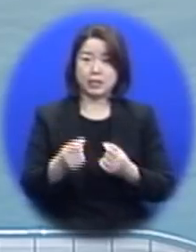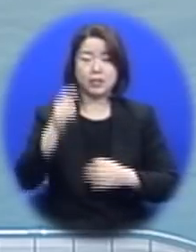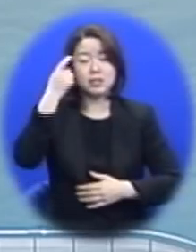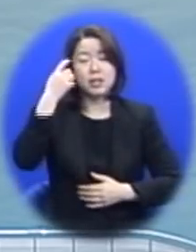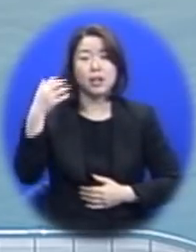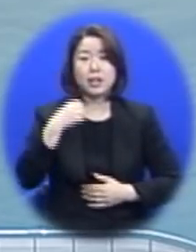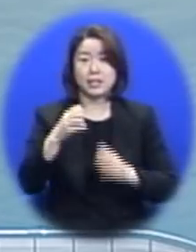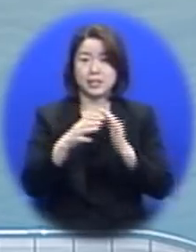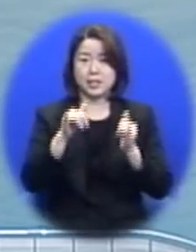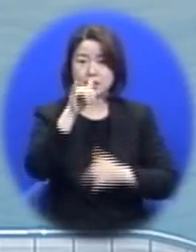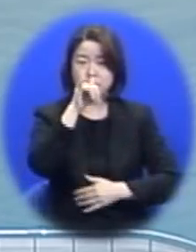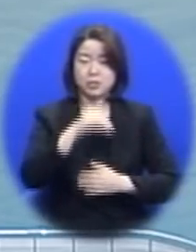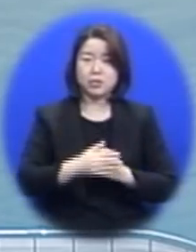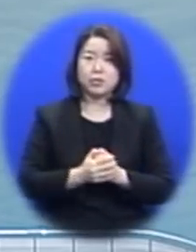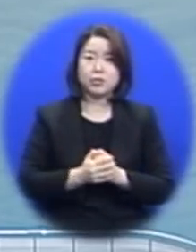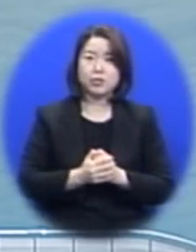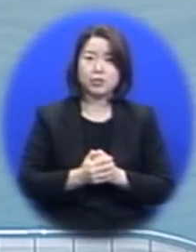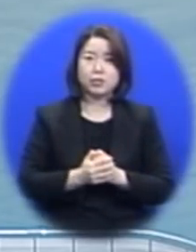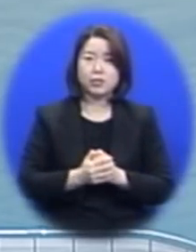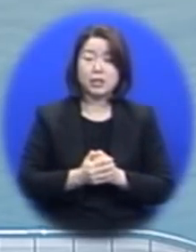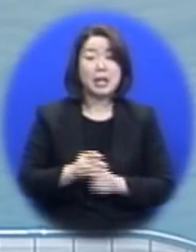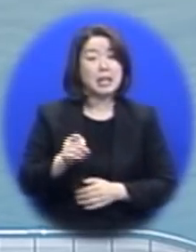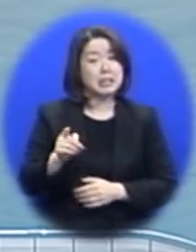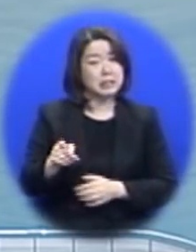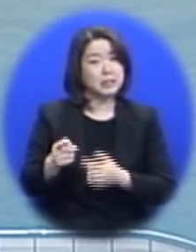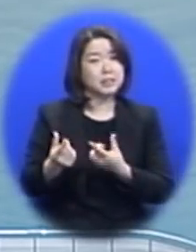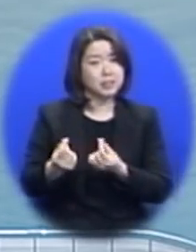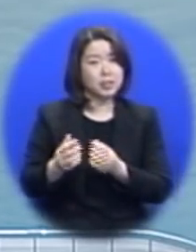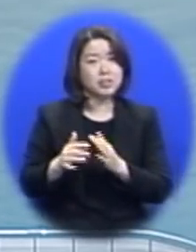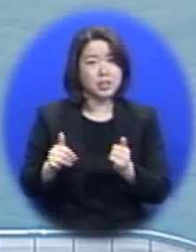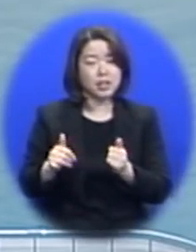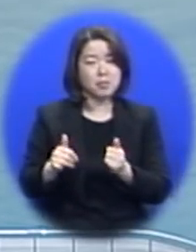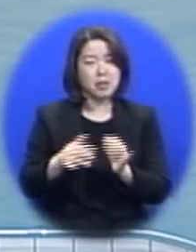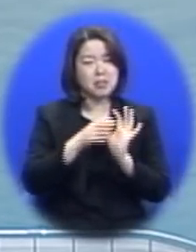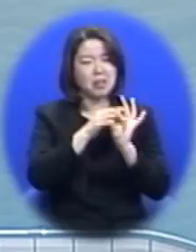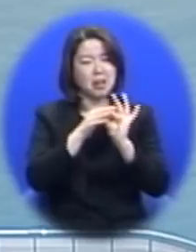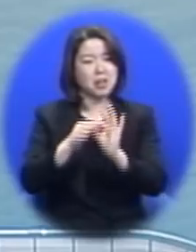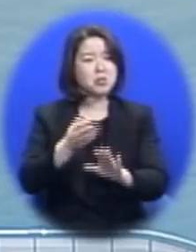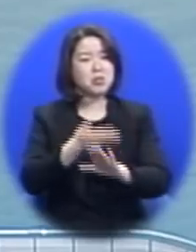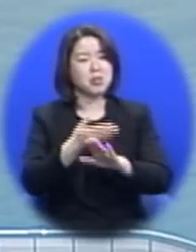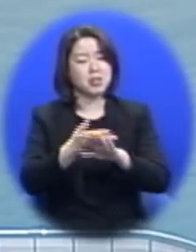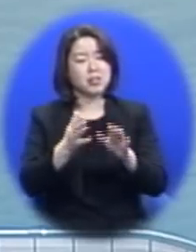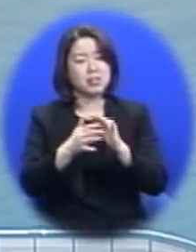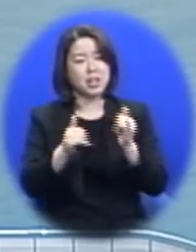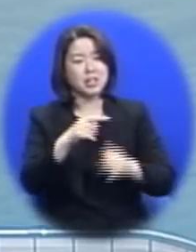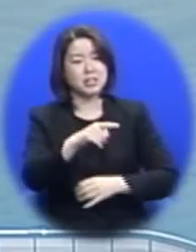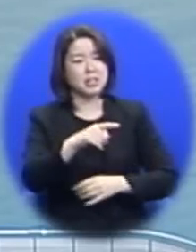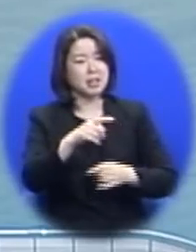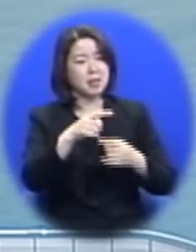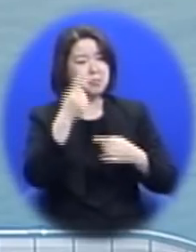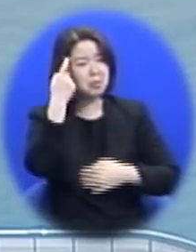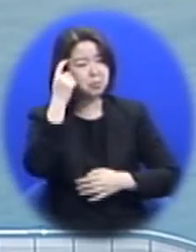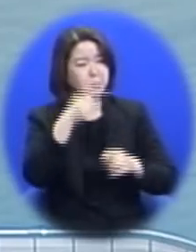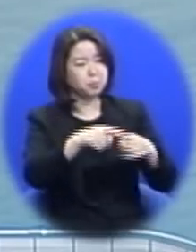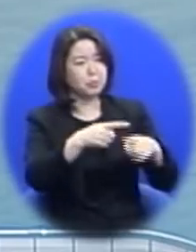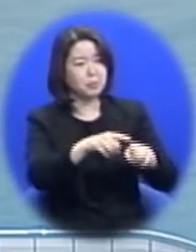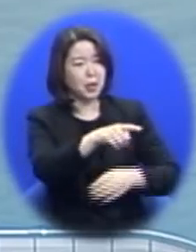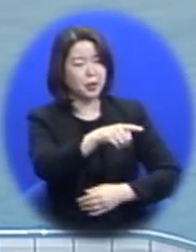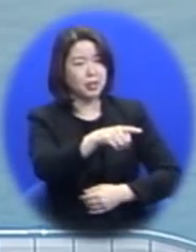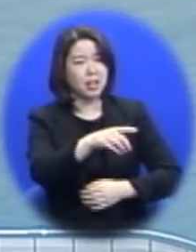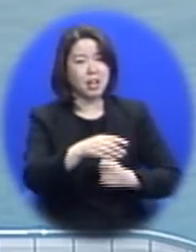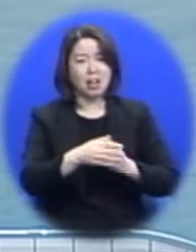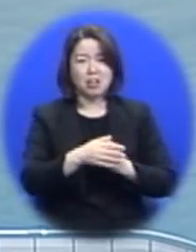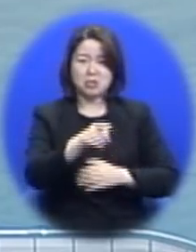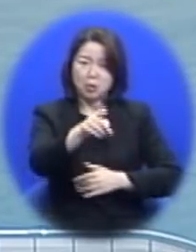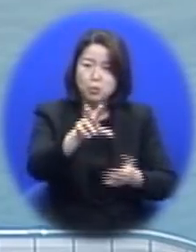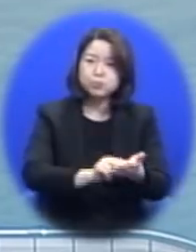있다니까요. 그런 사람들은 끊임없이 다른 사람은 판단이 됩니다. 저 사람은 저게 문제야, 저 사람은 저게 문제야, 아유 새벽 기도도